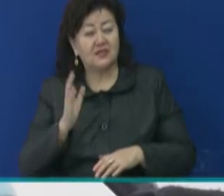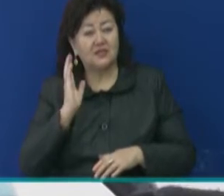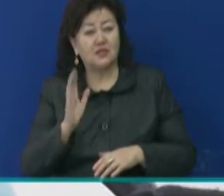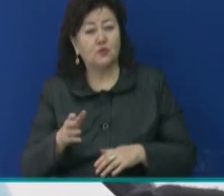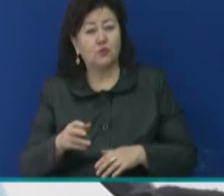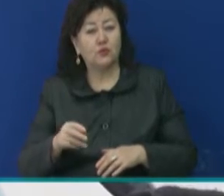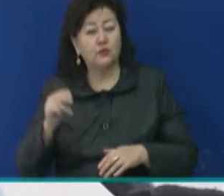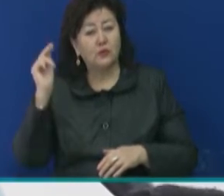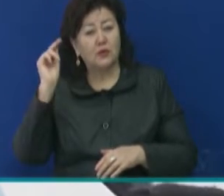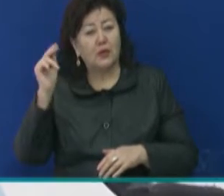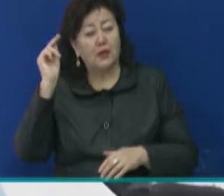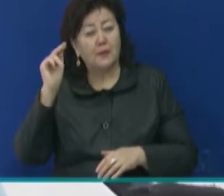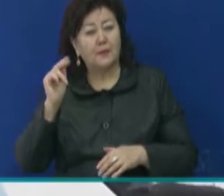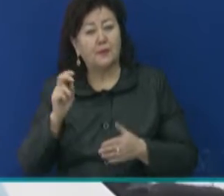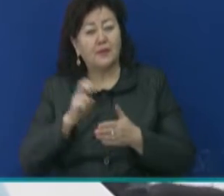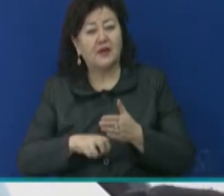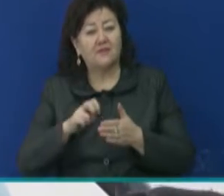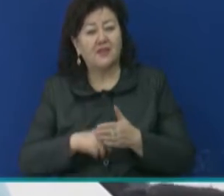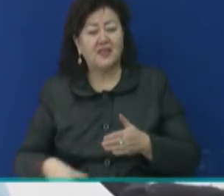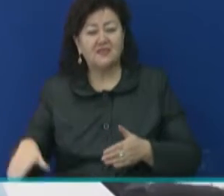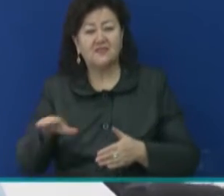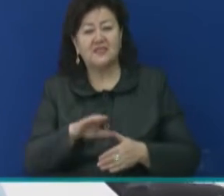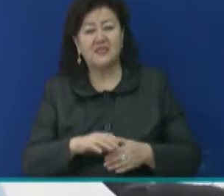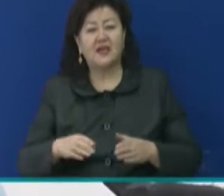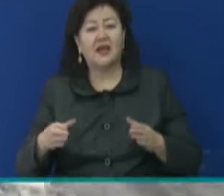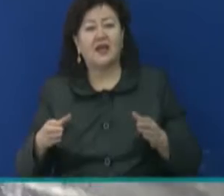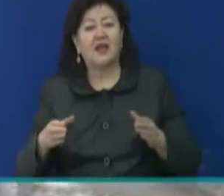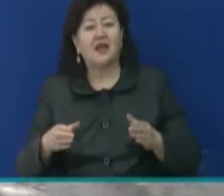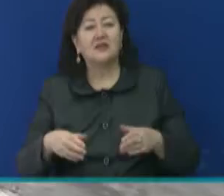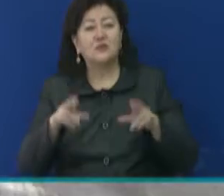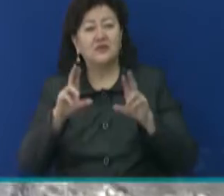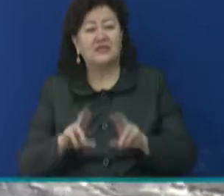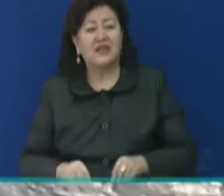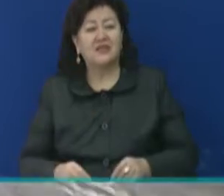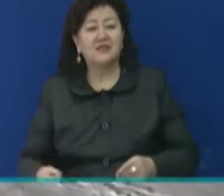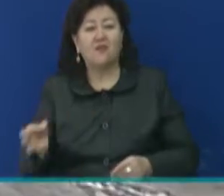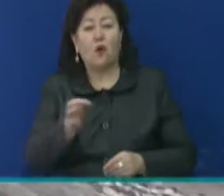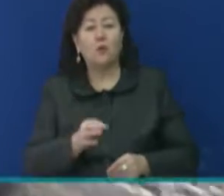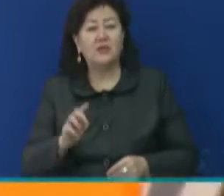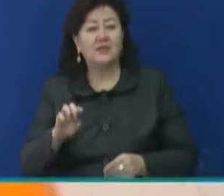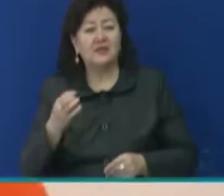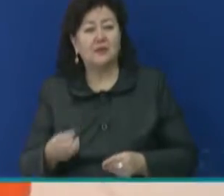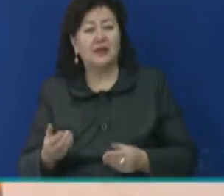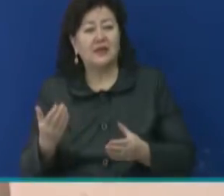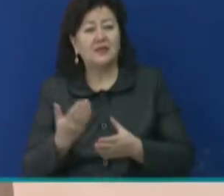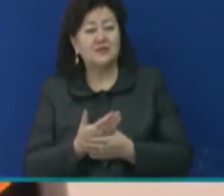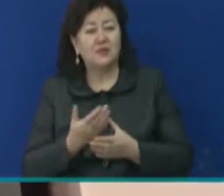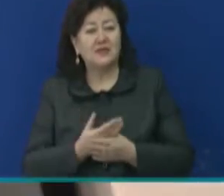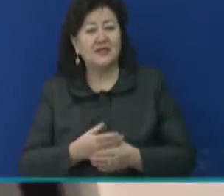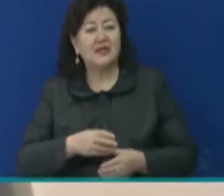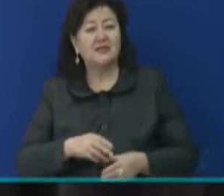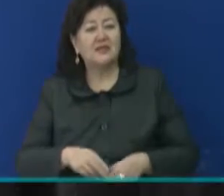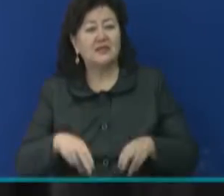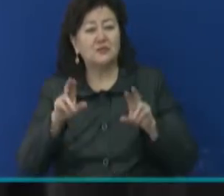теоретически проверяться готовность всех служб гражданской защиты в области в рамках обучения спасательной службы прибыли на место происшествия